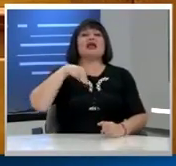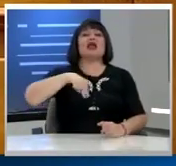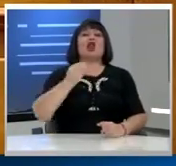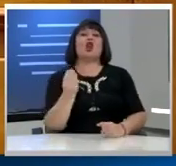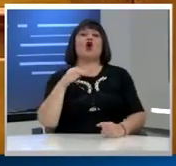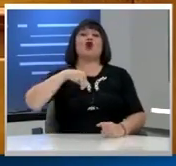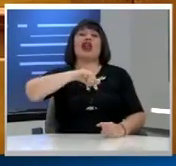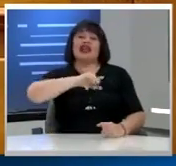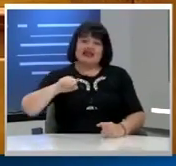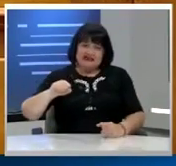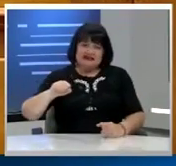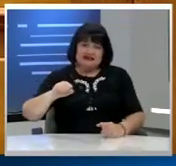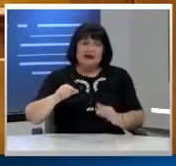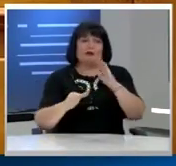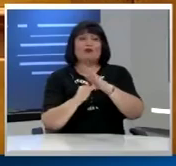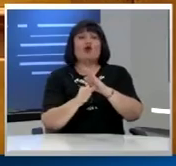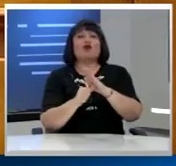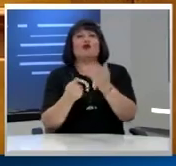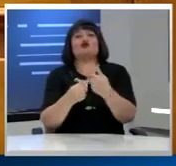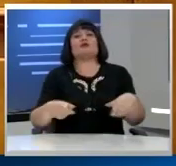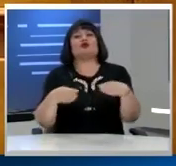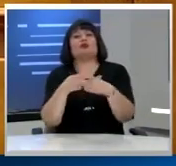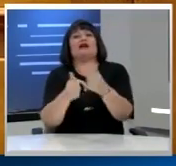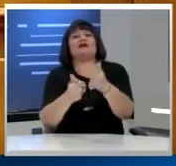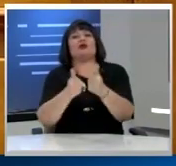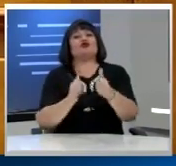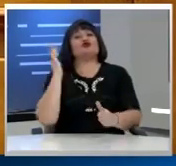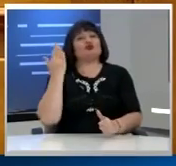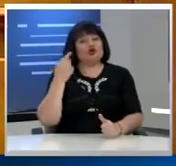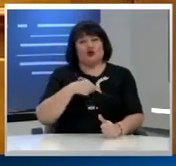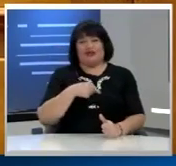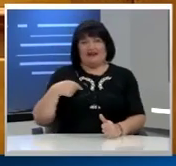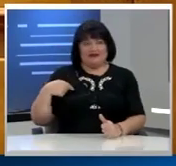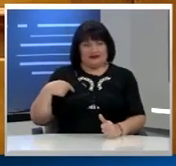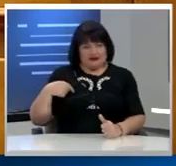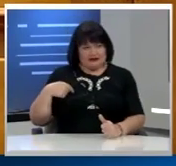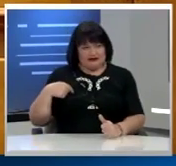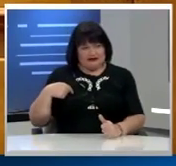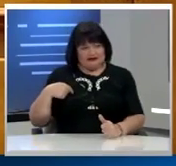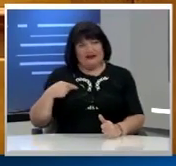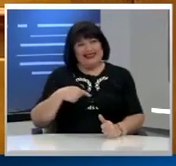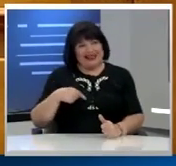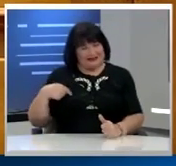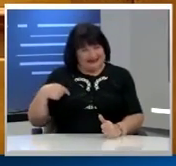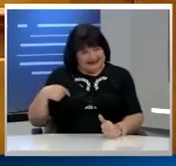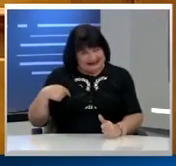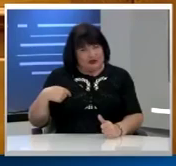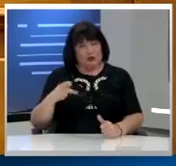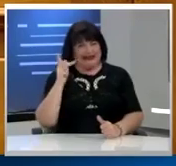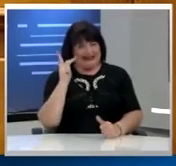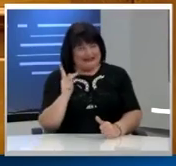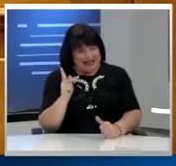διευθυντής του γραφείου του Προέδρου της Επιτροπής Ανταγωνισμού, τότε διευθυντής του γραφείου του Προέδρου, του κ.